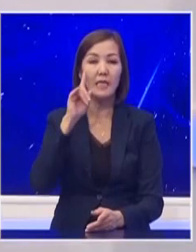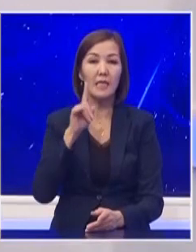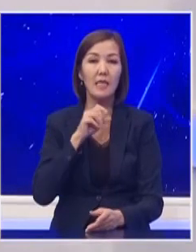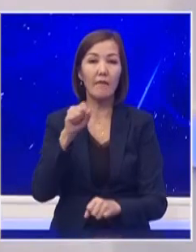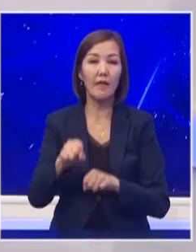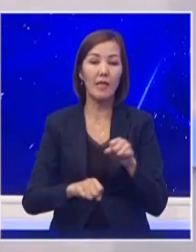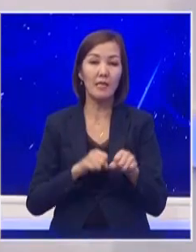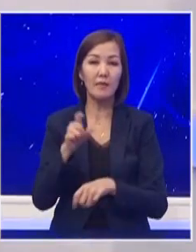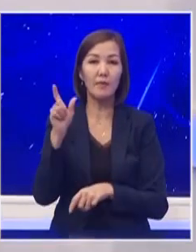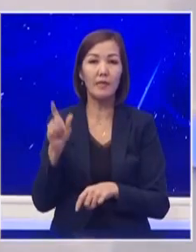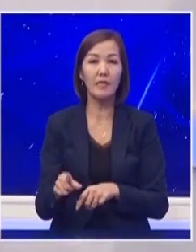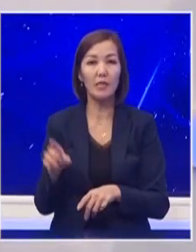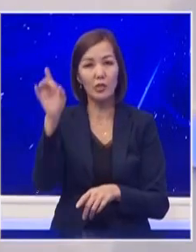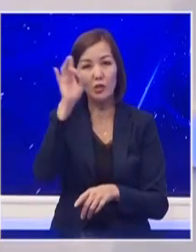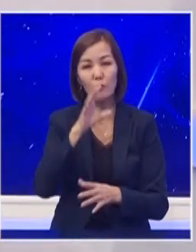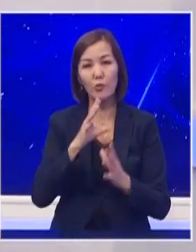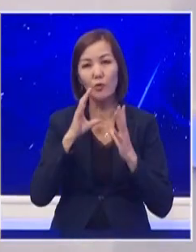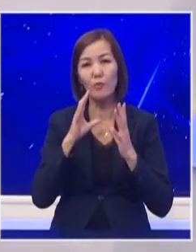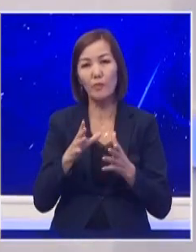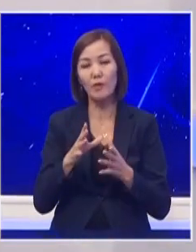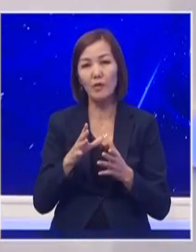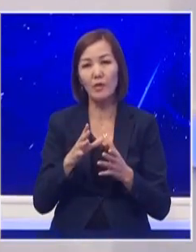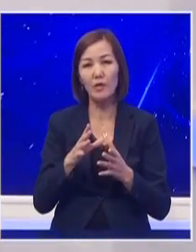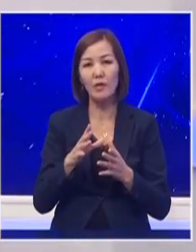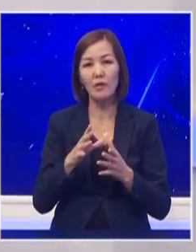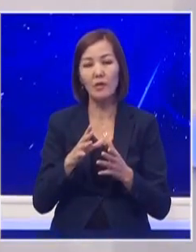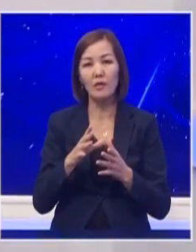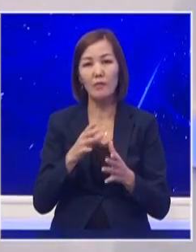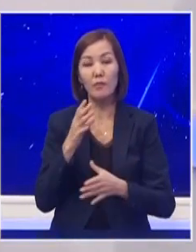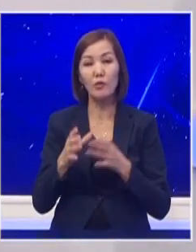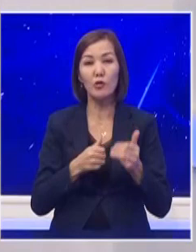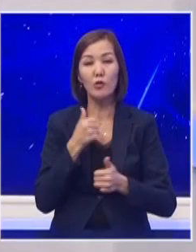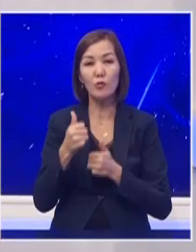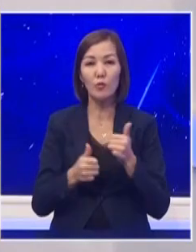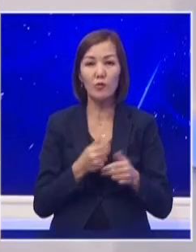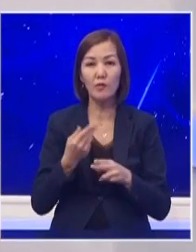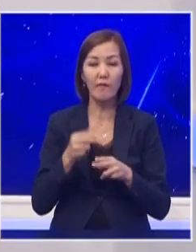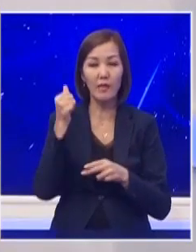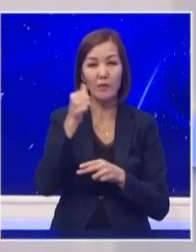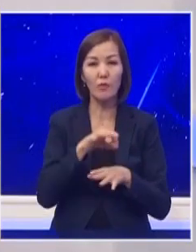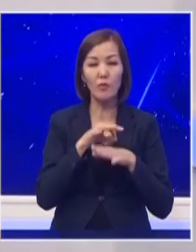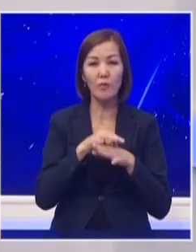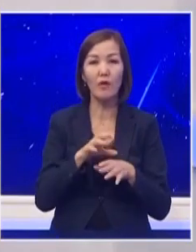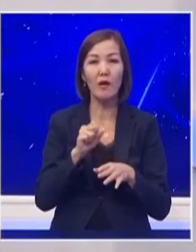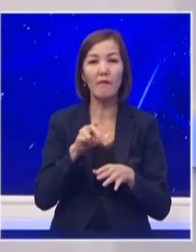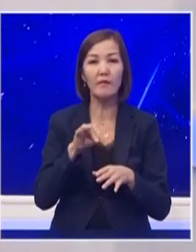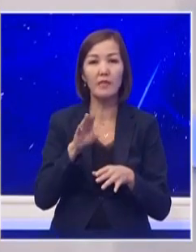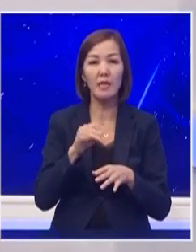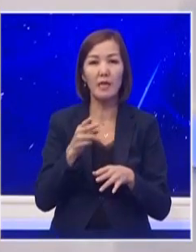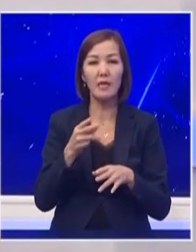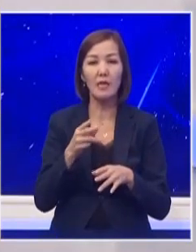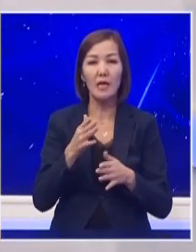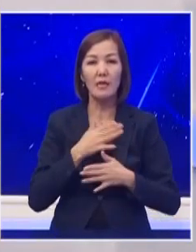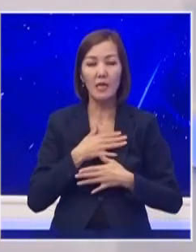казахстанский велосипедист стал чемпионом мира среди андеров международное первенство в этом году проходило в Австралии там